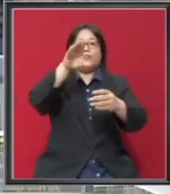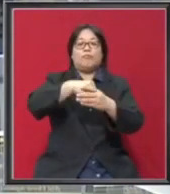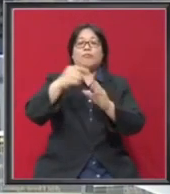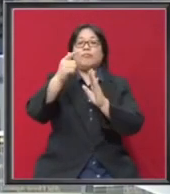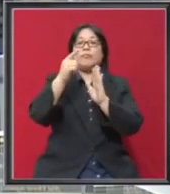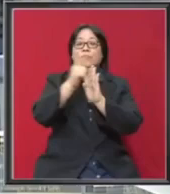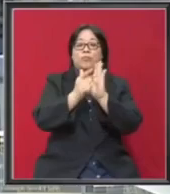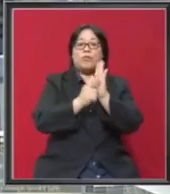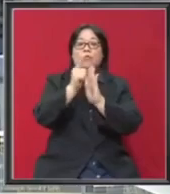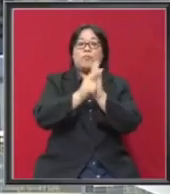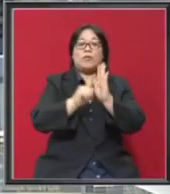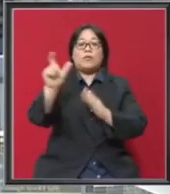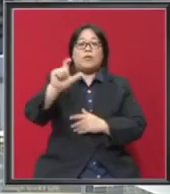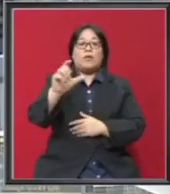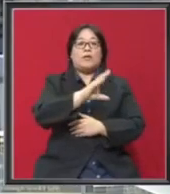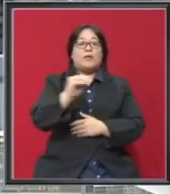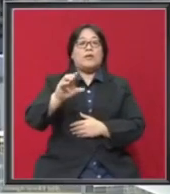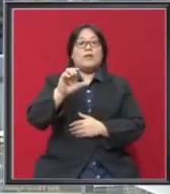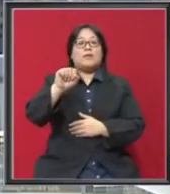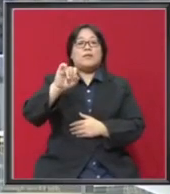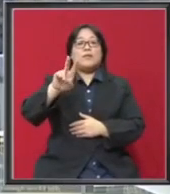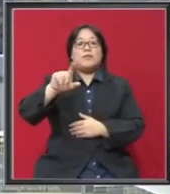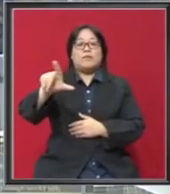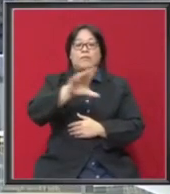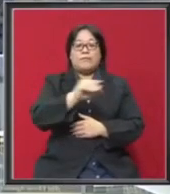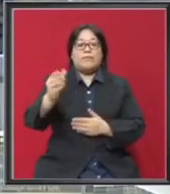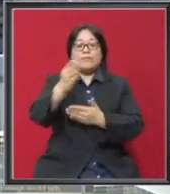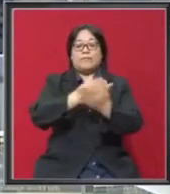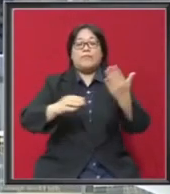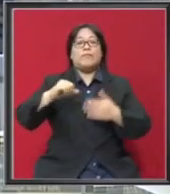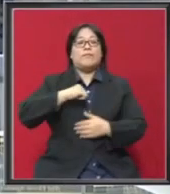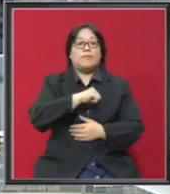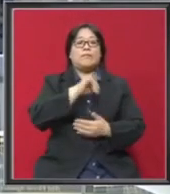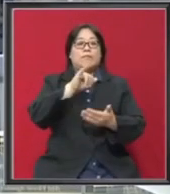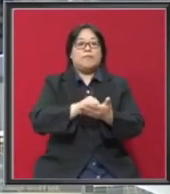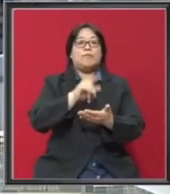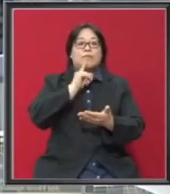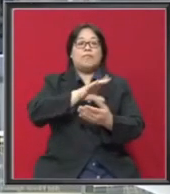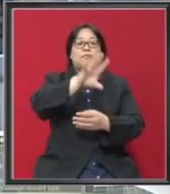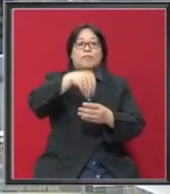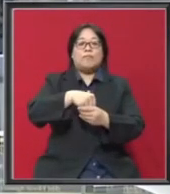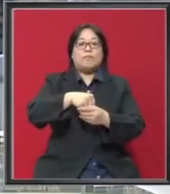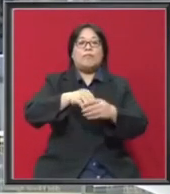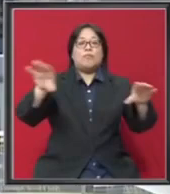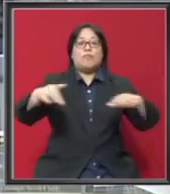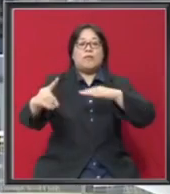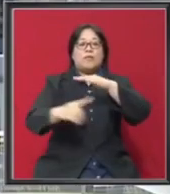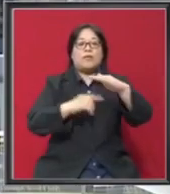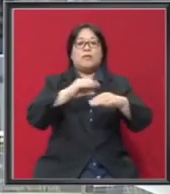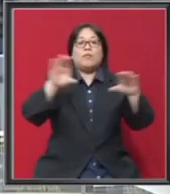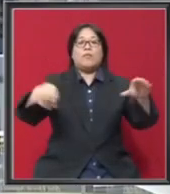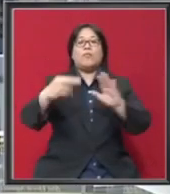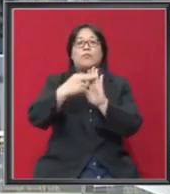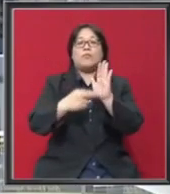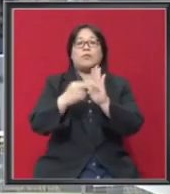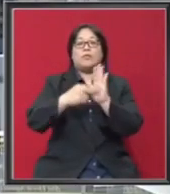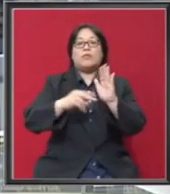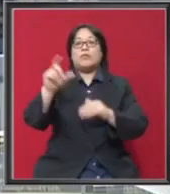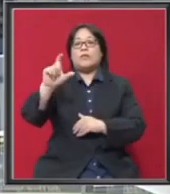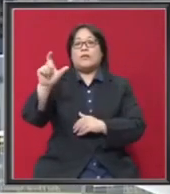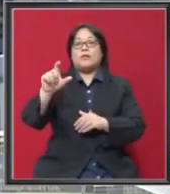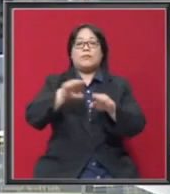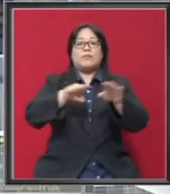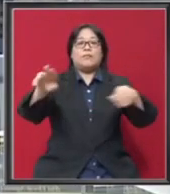pelembagaan perundangan Syariah dapur dengan sybil dan sebagian ahli adalah dalam kalangan pembuat dasar dan pelaksana undang-undang Syariah